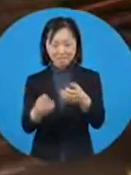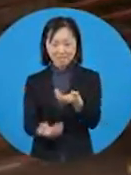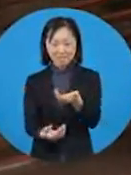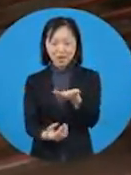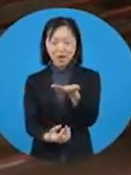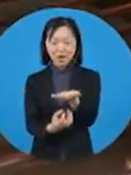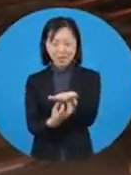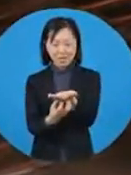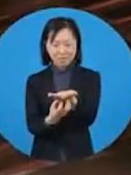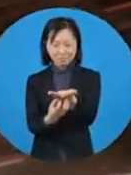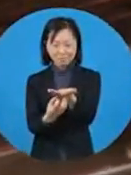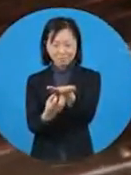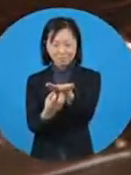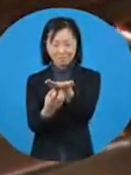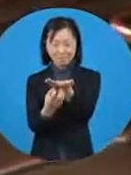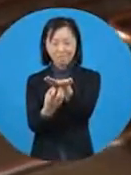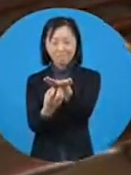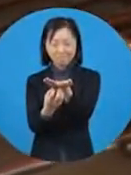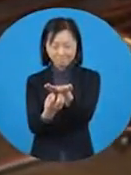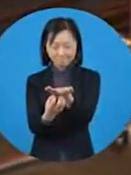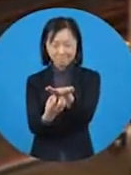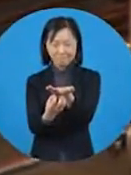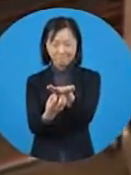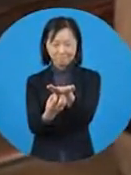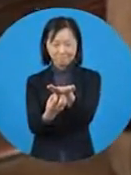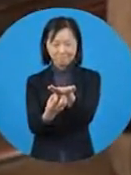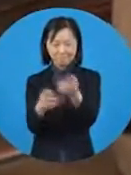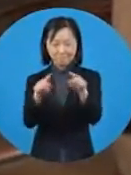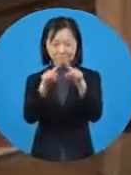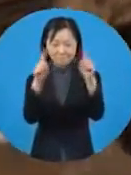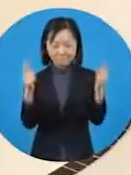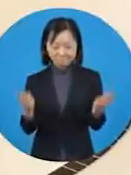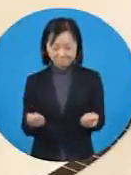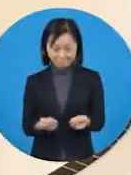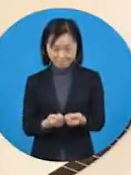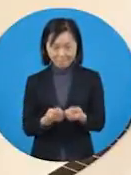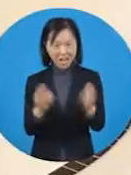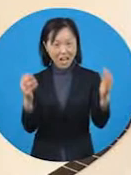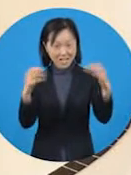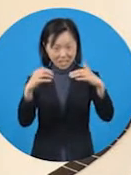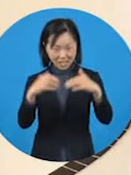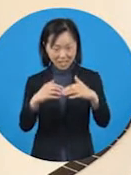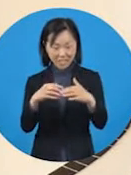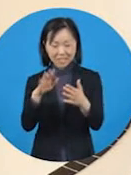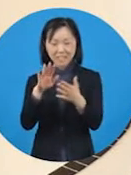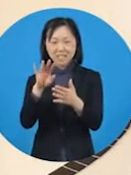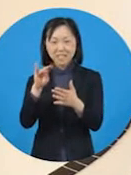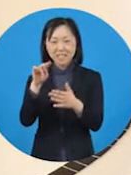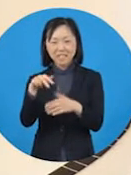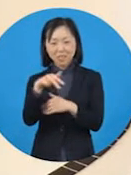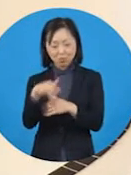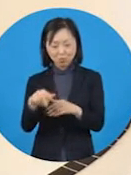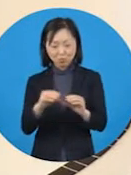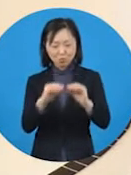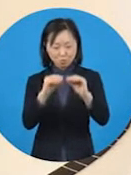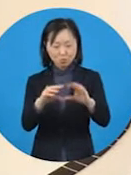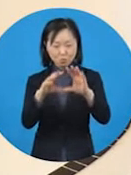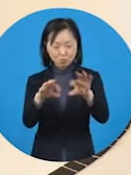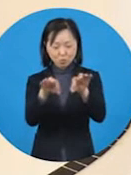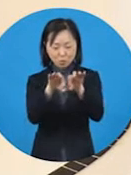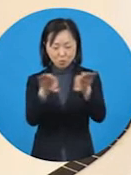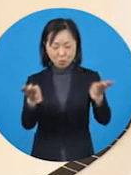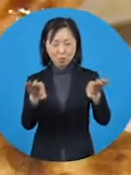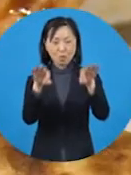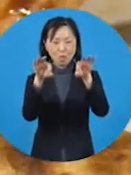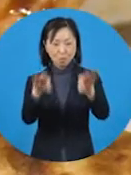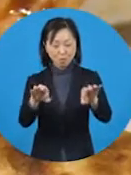はおすすめのソーセージをグリルでしっかり焼き、野菜、チーズ、ケチャップをトルティーヤで